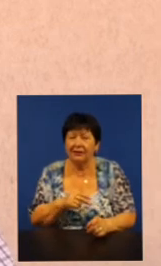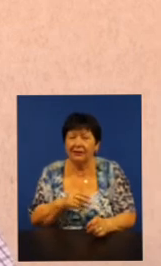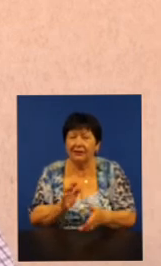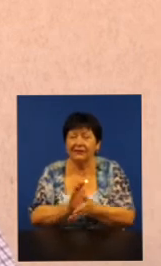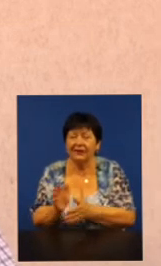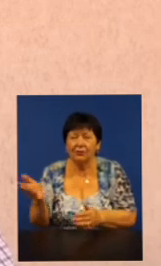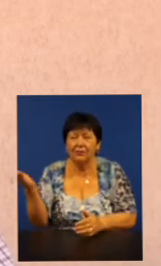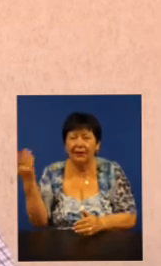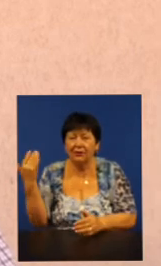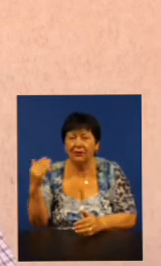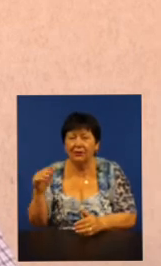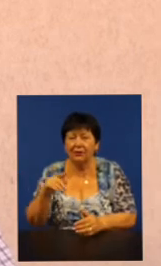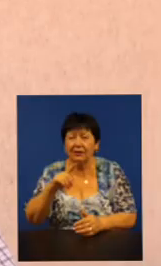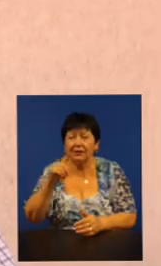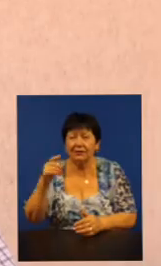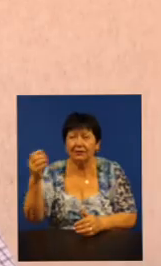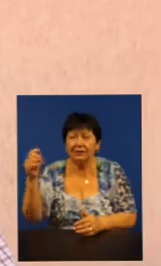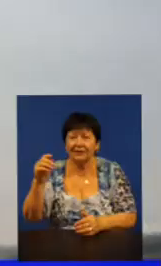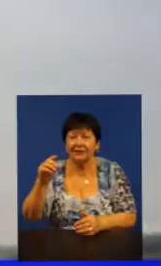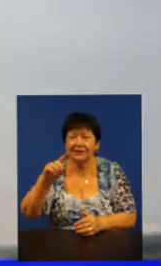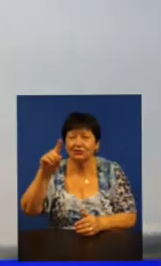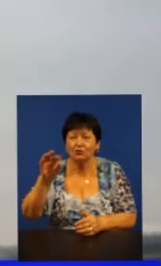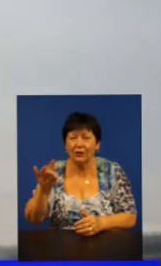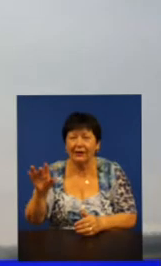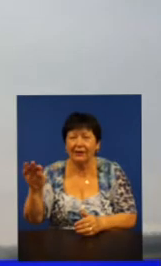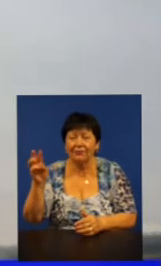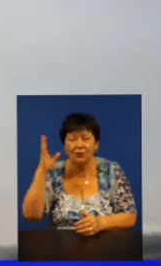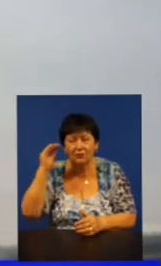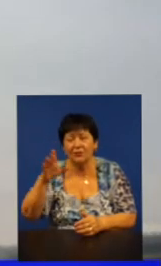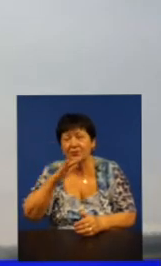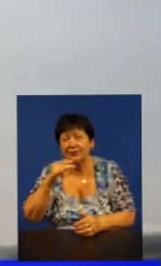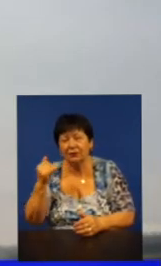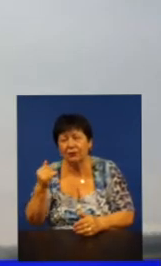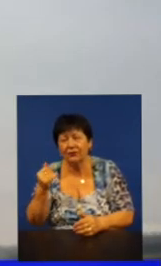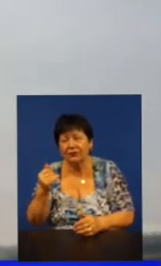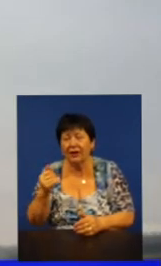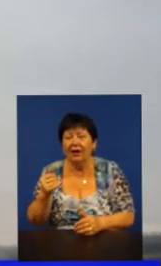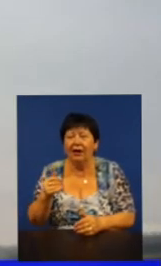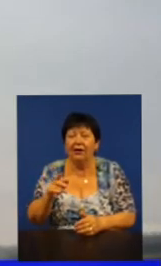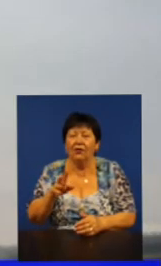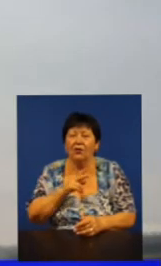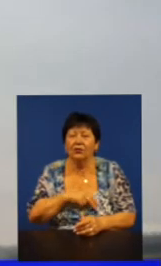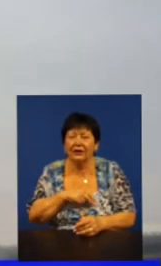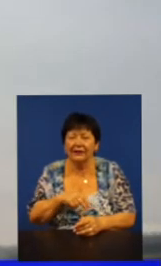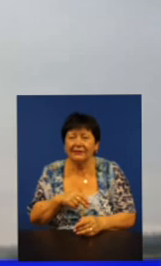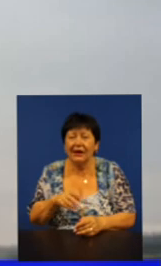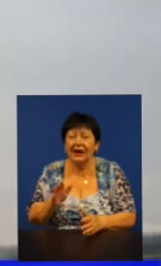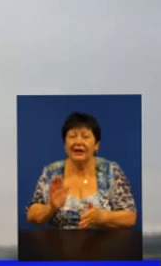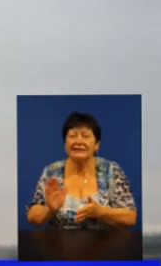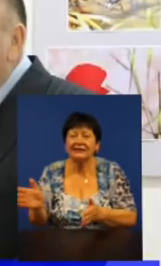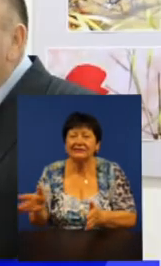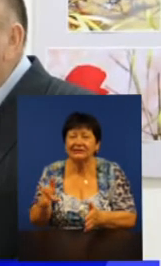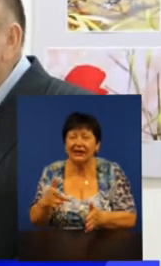se numea Zorile Moldovei, ziarul. Pe parcursul timpului a lucrat la ziarul raional Zorile Moldovei din